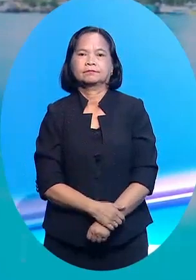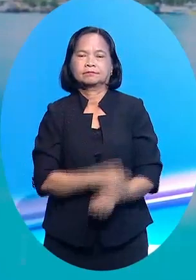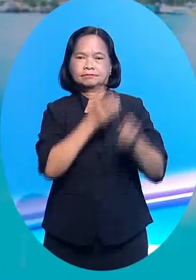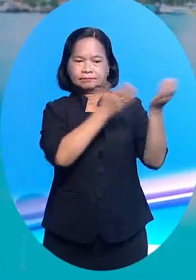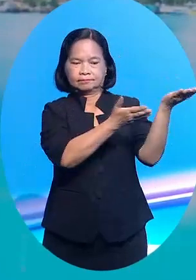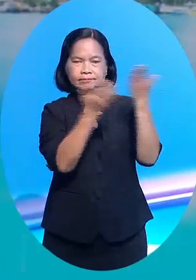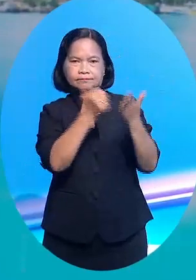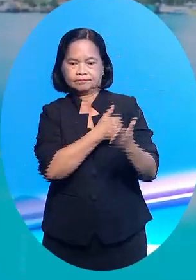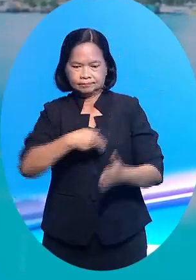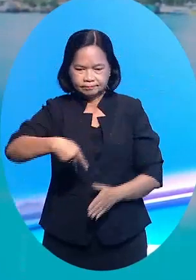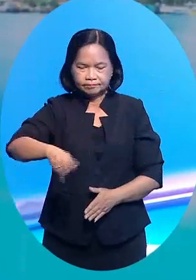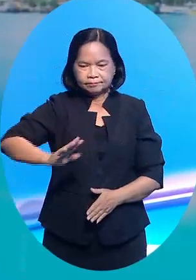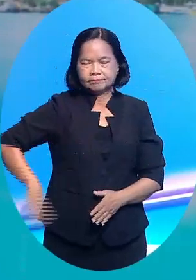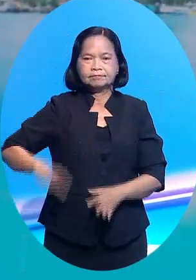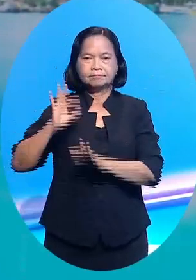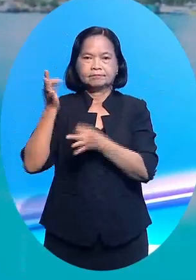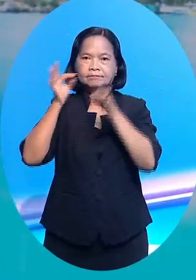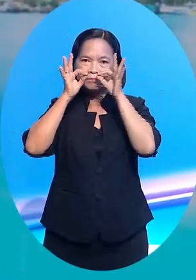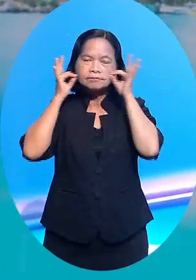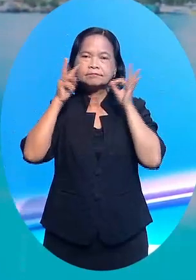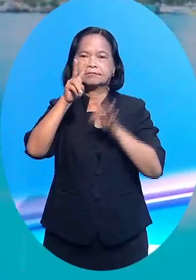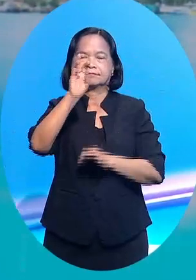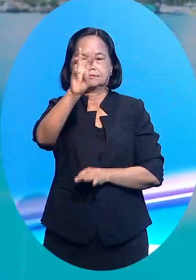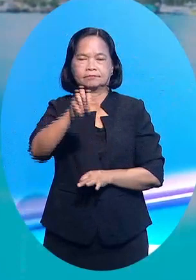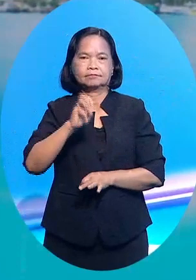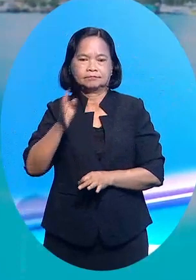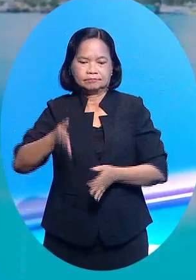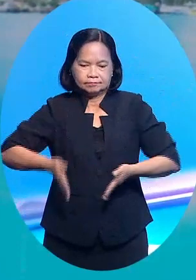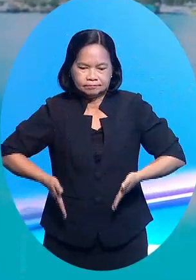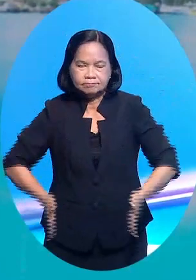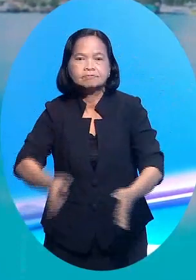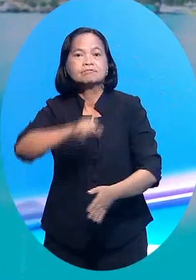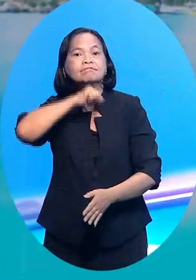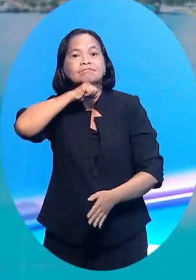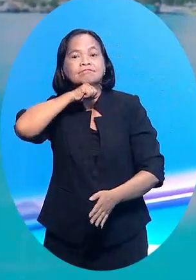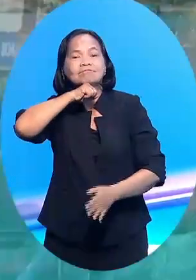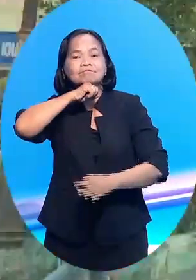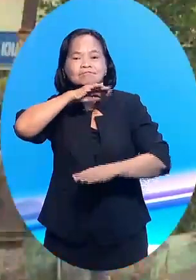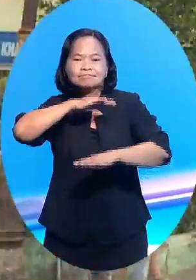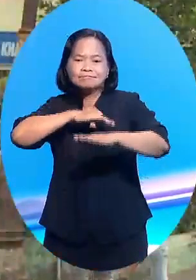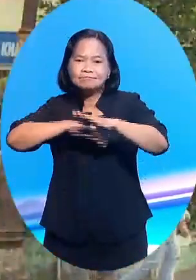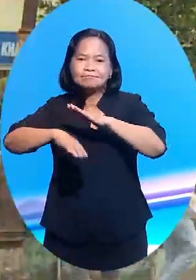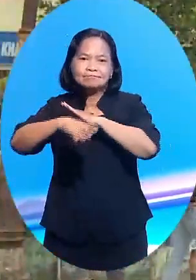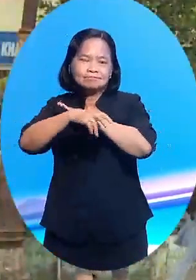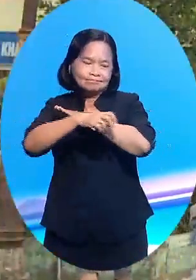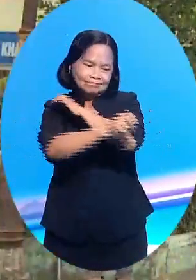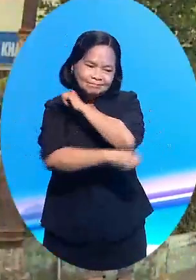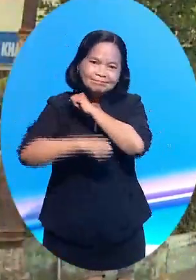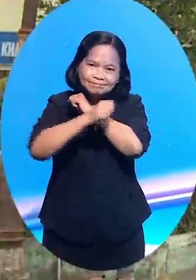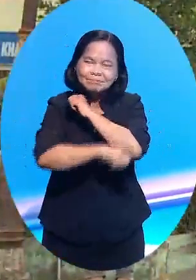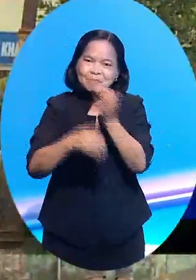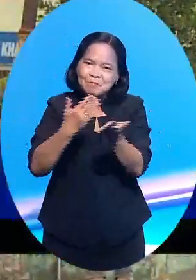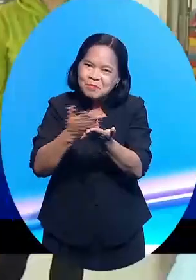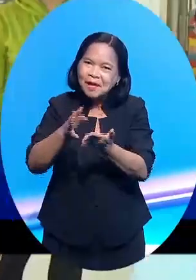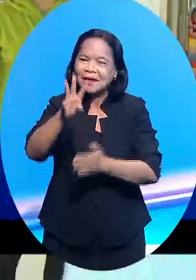Nhằm phục vụ người dân đi lại sau Tết Quý Mão 2023, ngành đường sắt đã xây dựng kế hoạch chạy tàu và áp dụng nhiều chương trình khuyến mãi, giảm